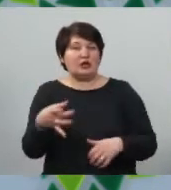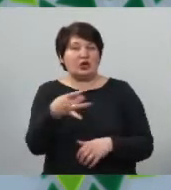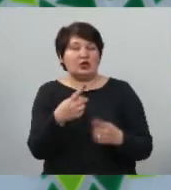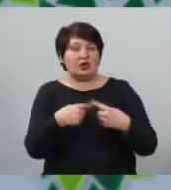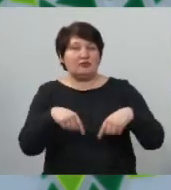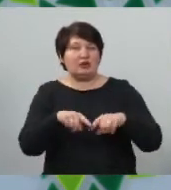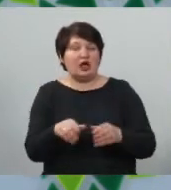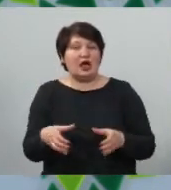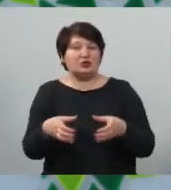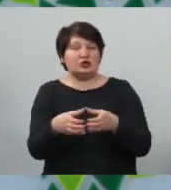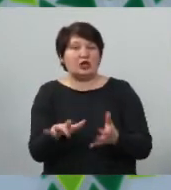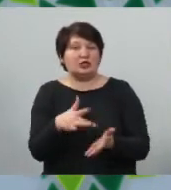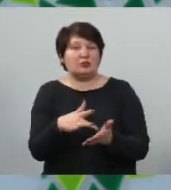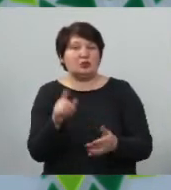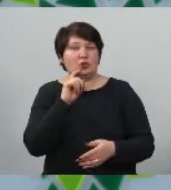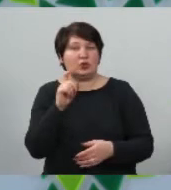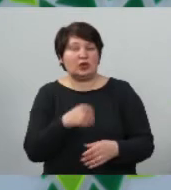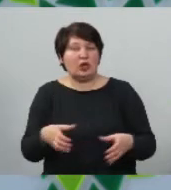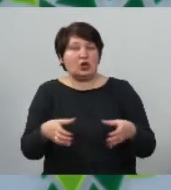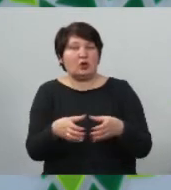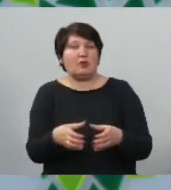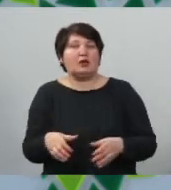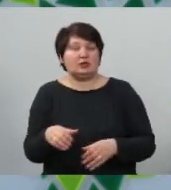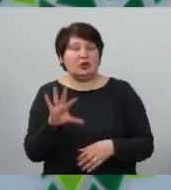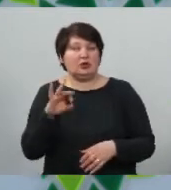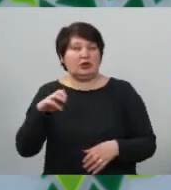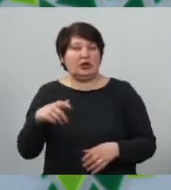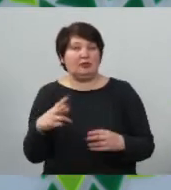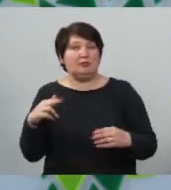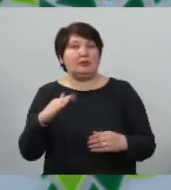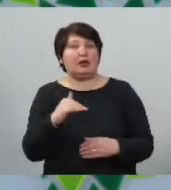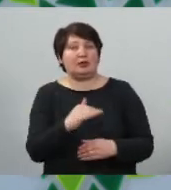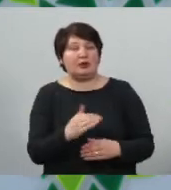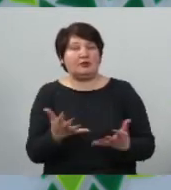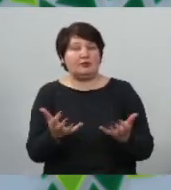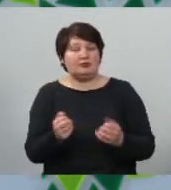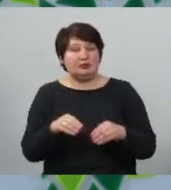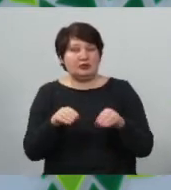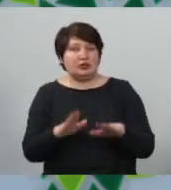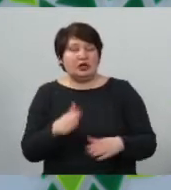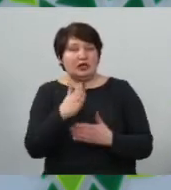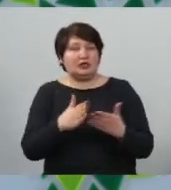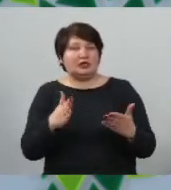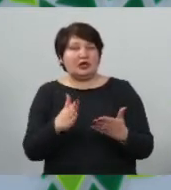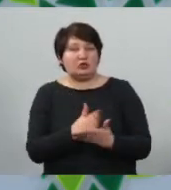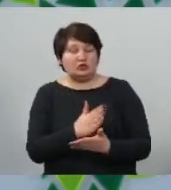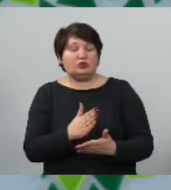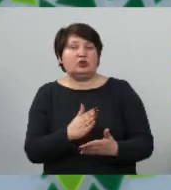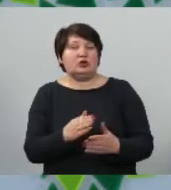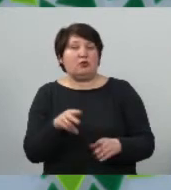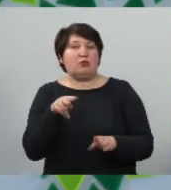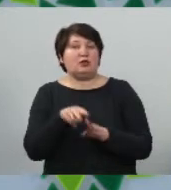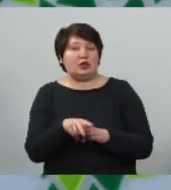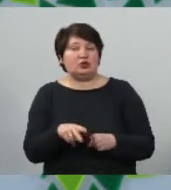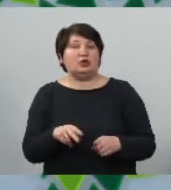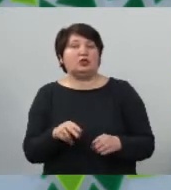відділення Асоціації міст України, громада Прикарпаття, унаслідок прийняття закону, який скасує на 2 місяці податок на нерухомість і плату